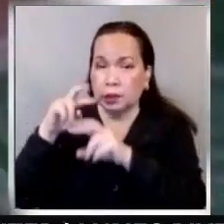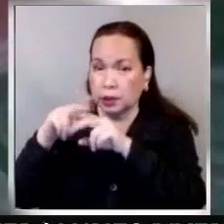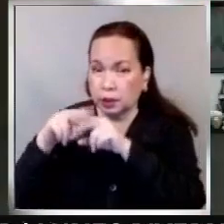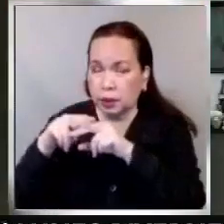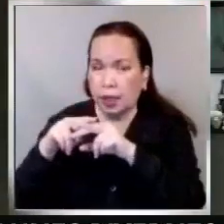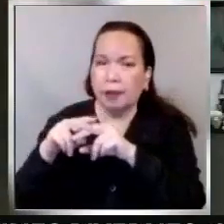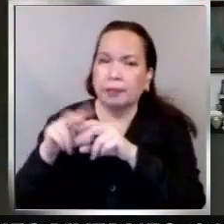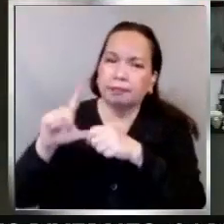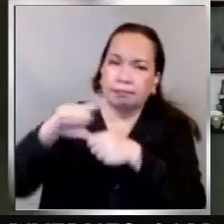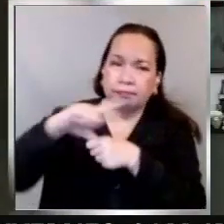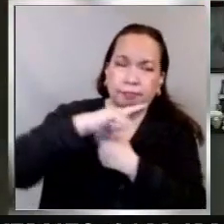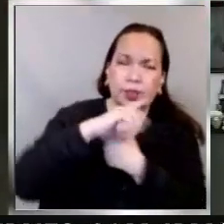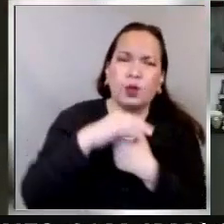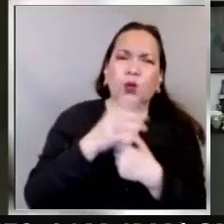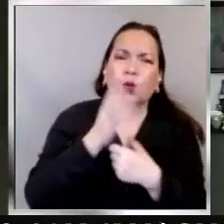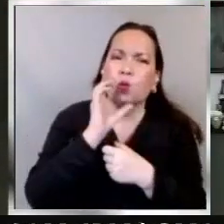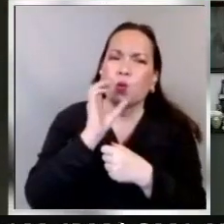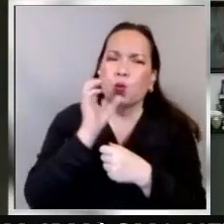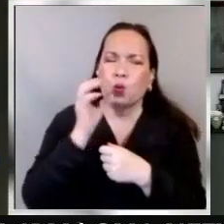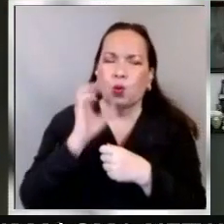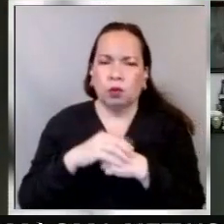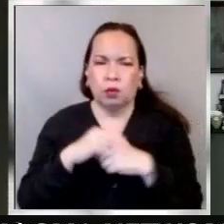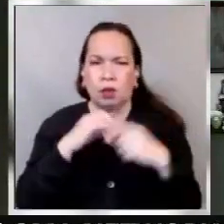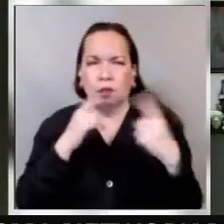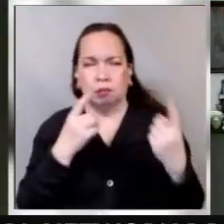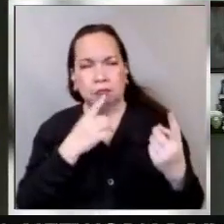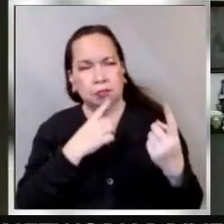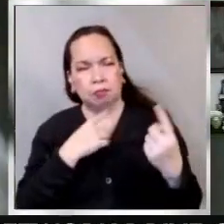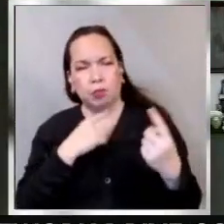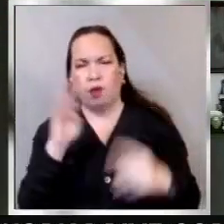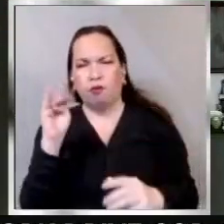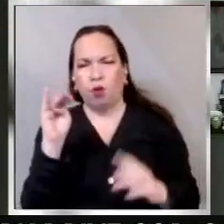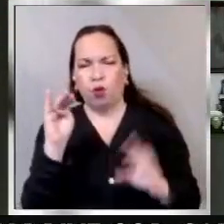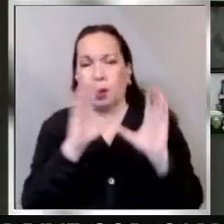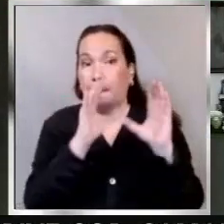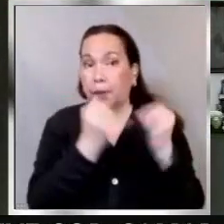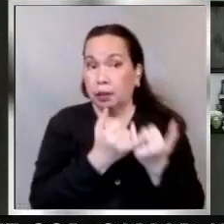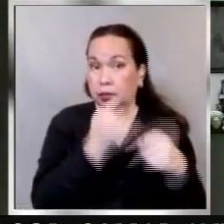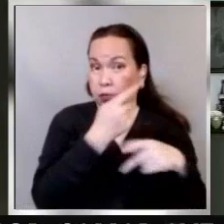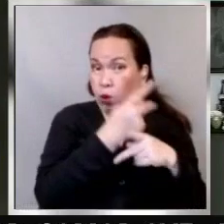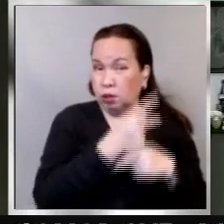water? Mga 14 manufacturers, no,